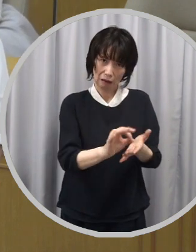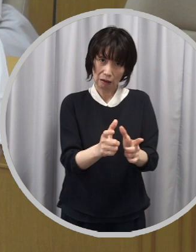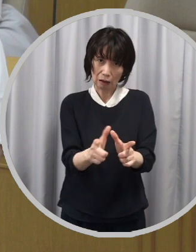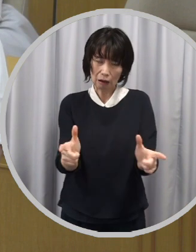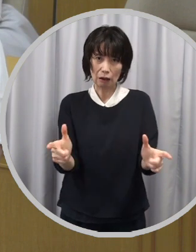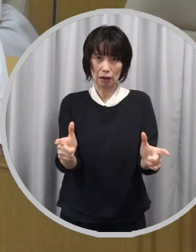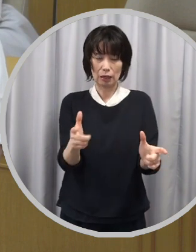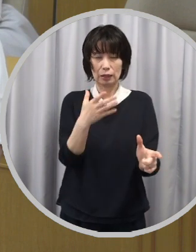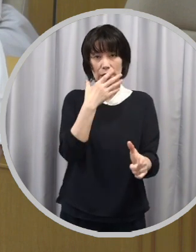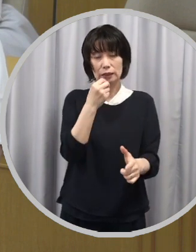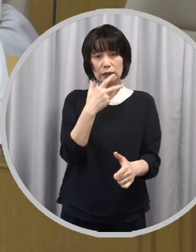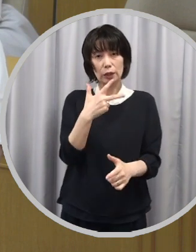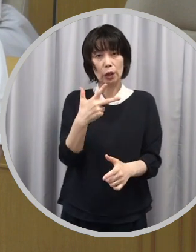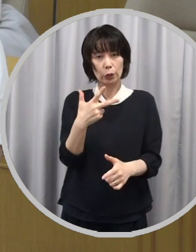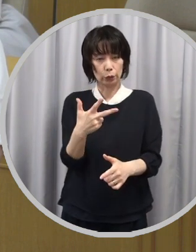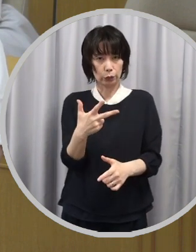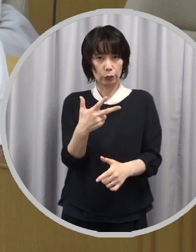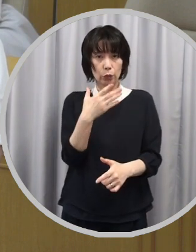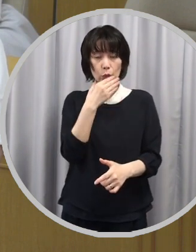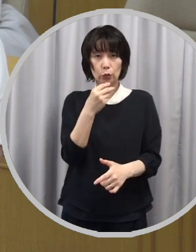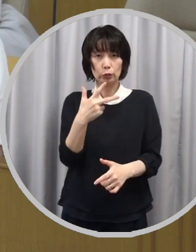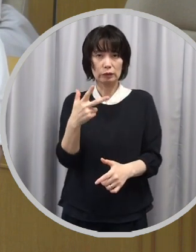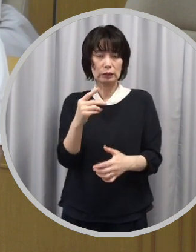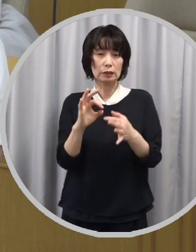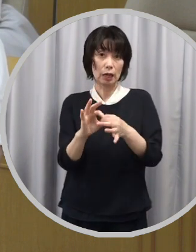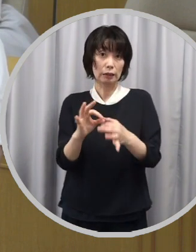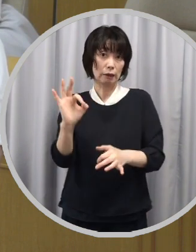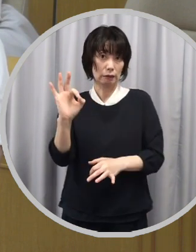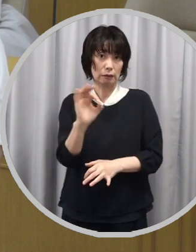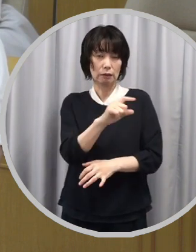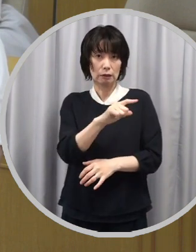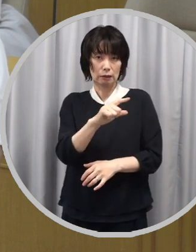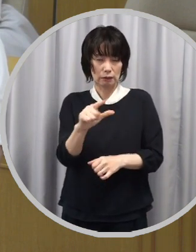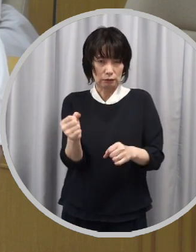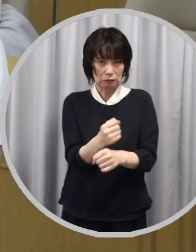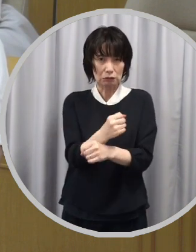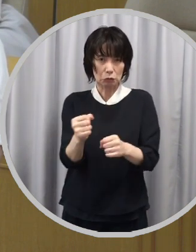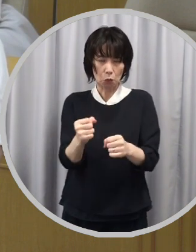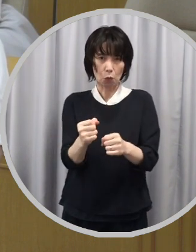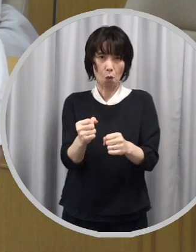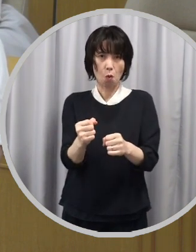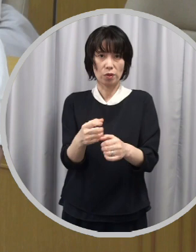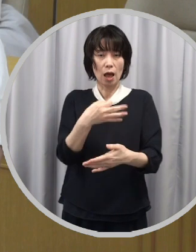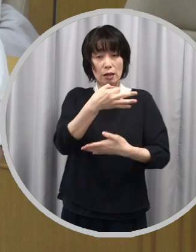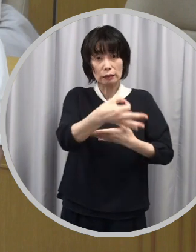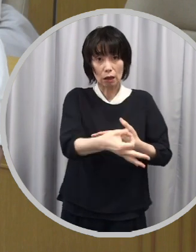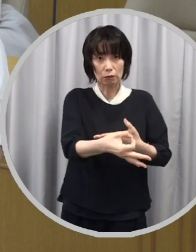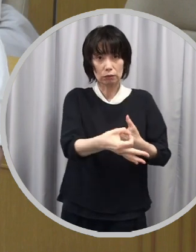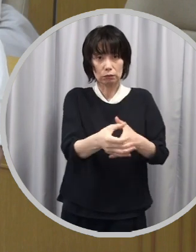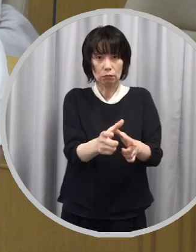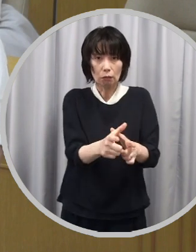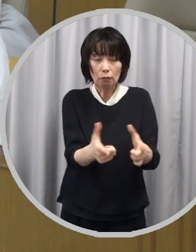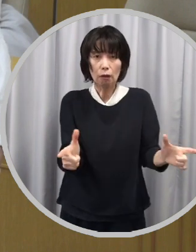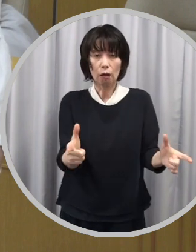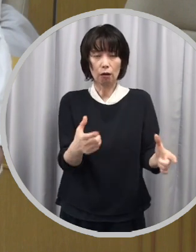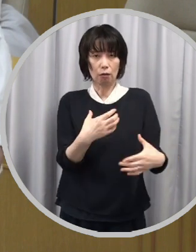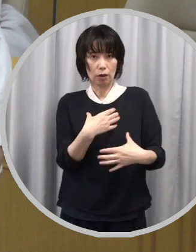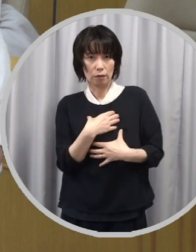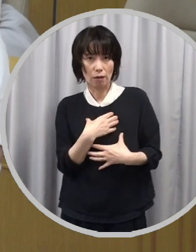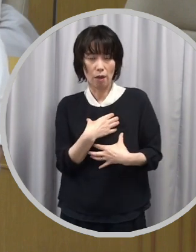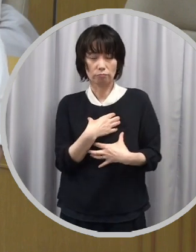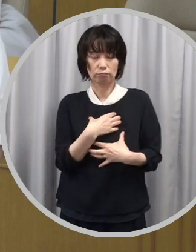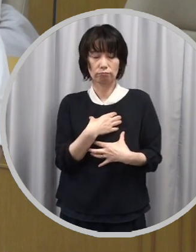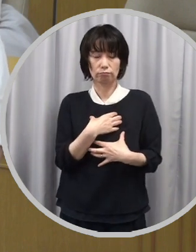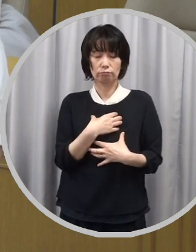会福祉関係費の増加など各種事業にかかる歳出増も懸念される